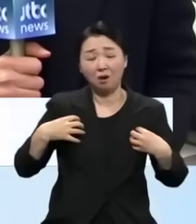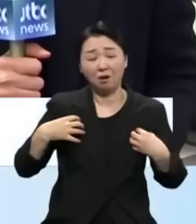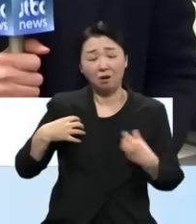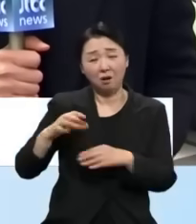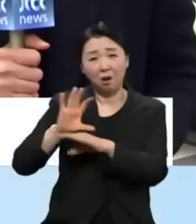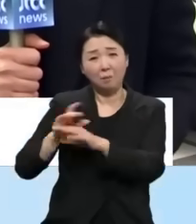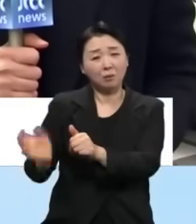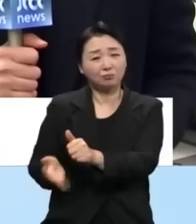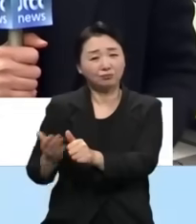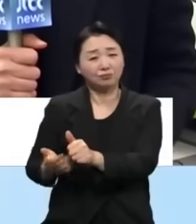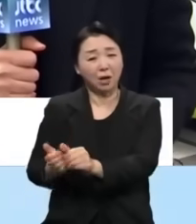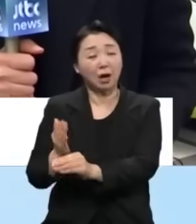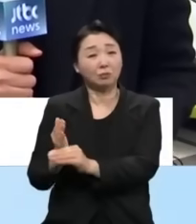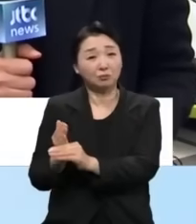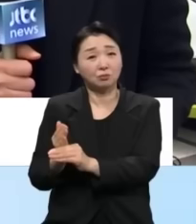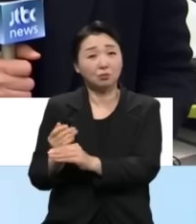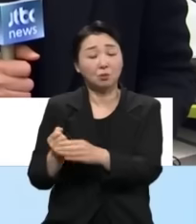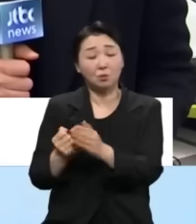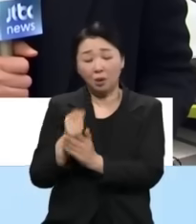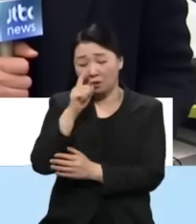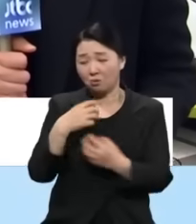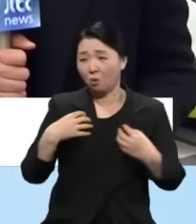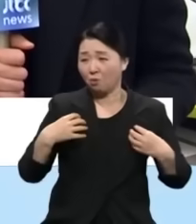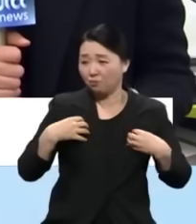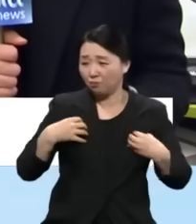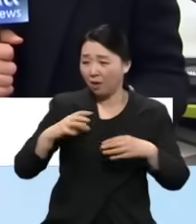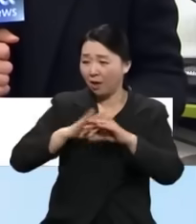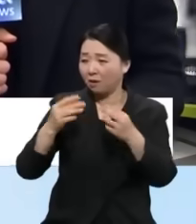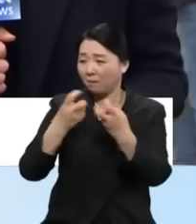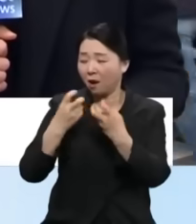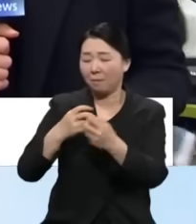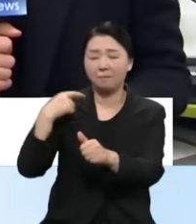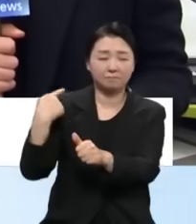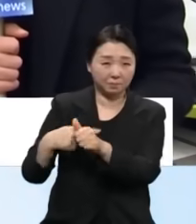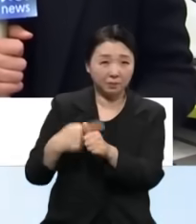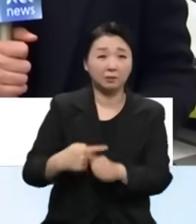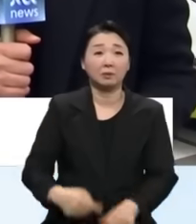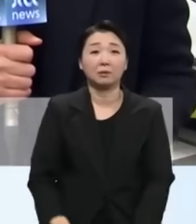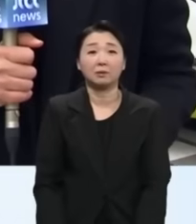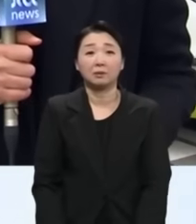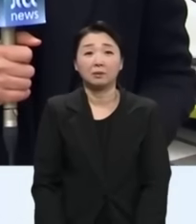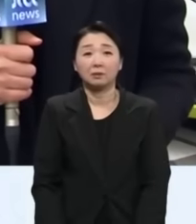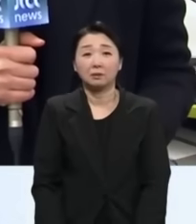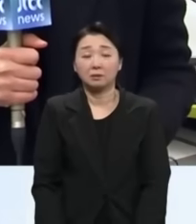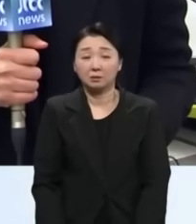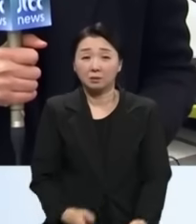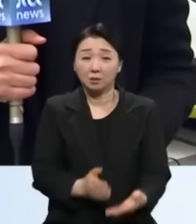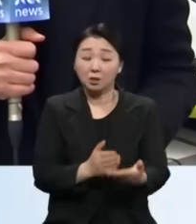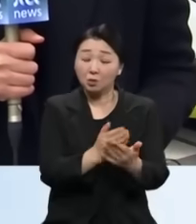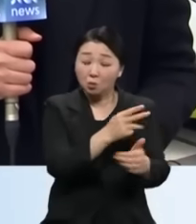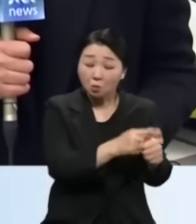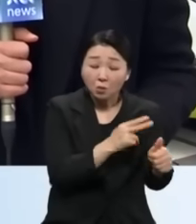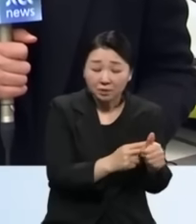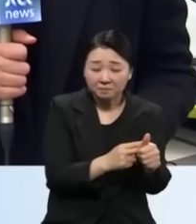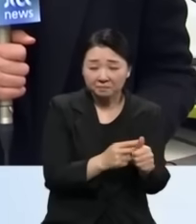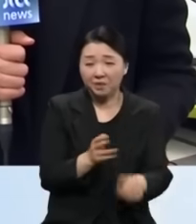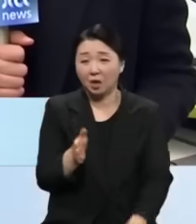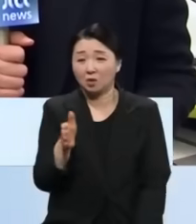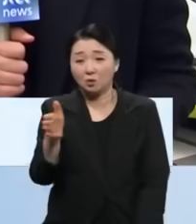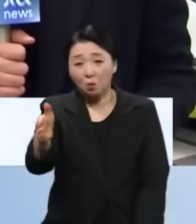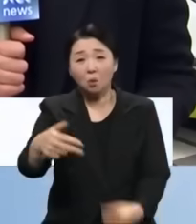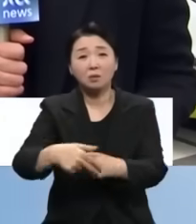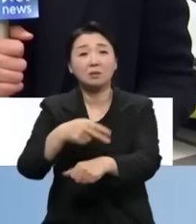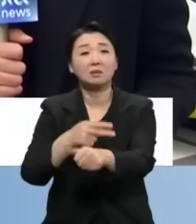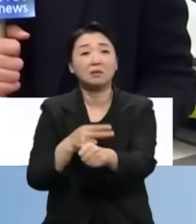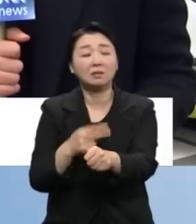몰이에만 몰두하고 있다며 이 정부의 대응을 강하게 비판했습니다. 이런 가운데 전공의뿐만 아니라 전임의들도 의료